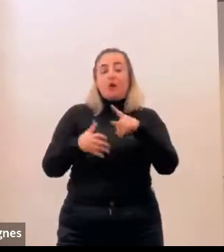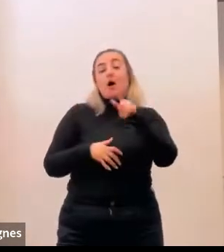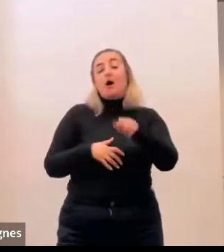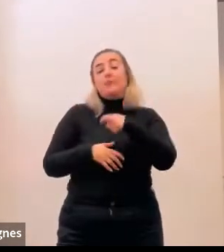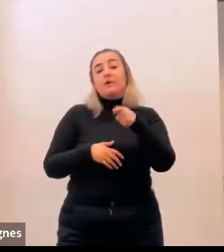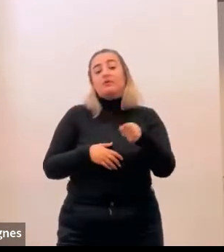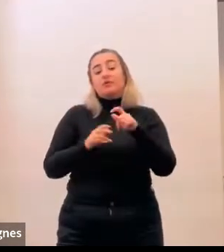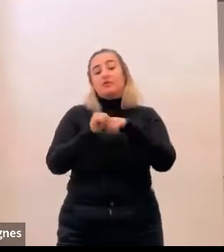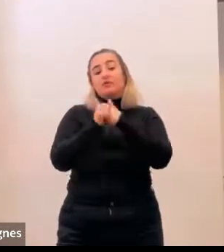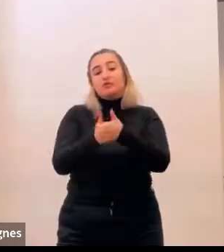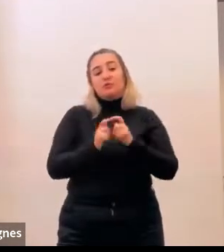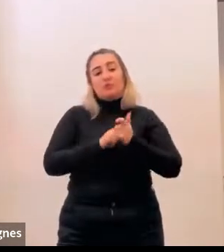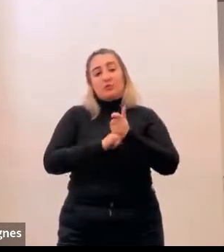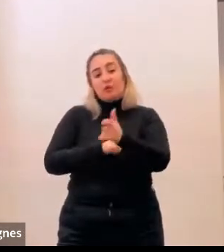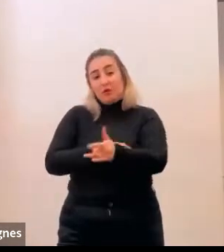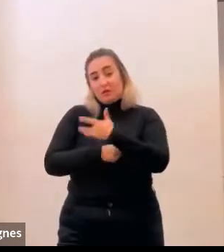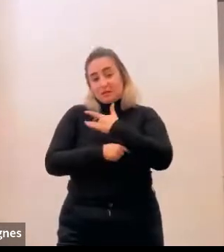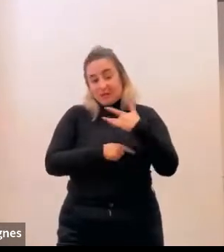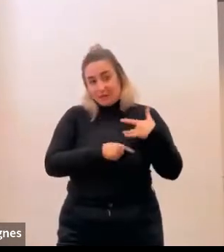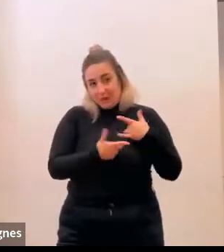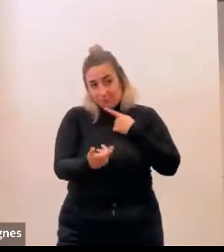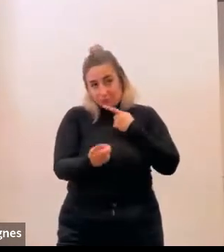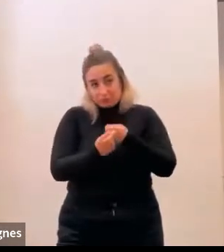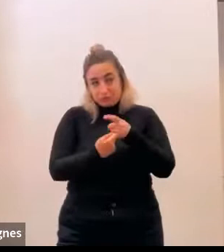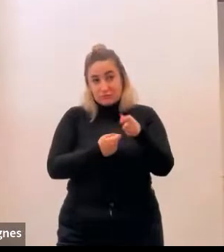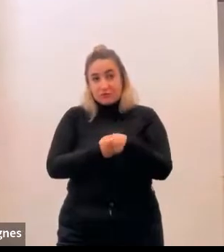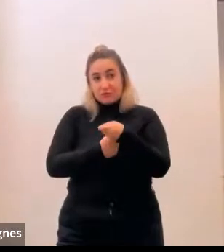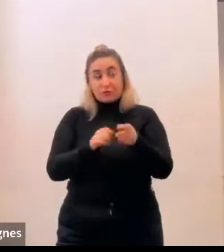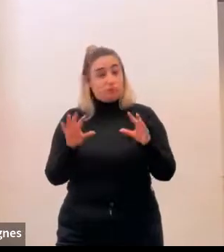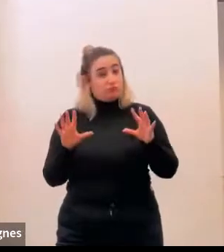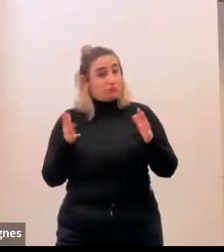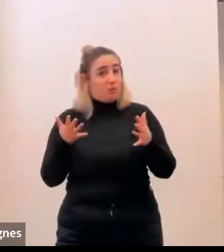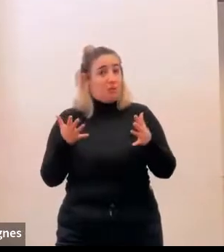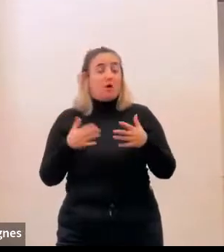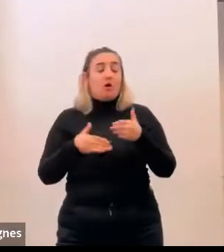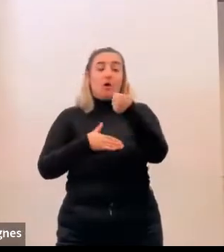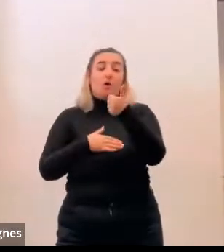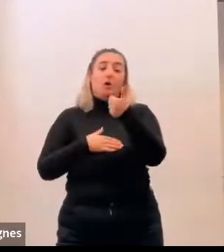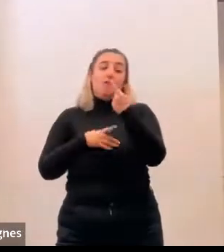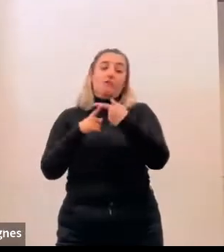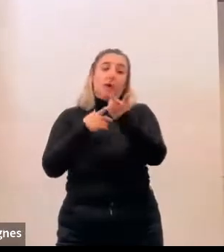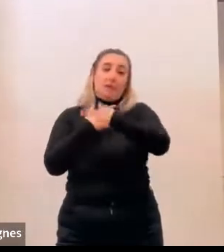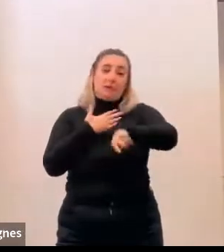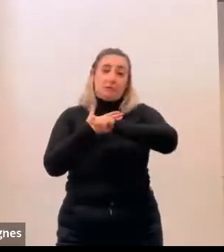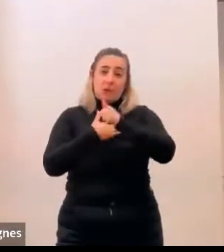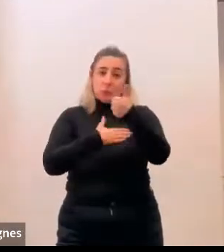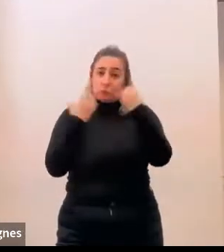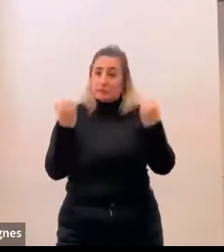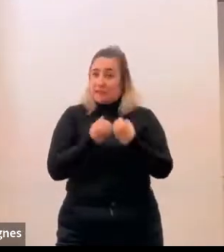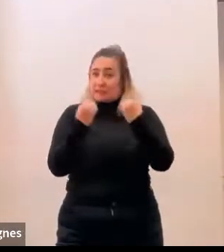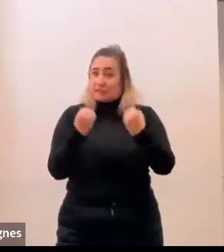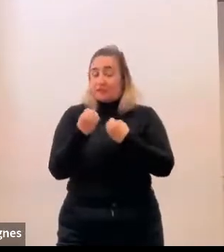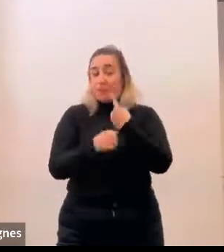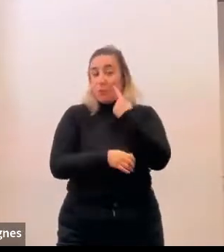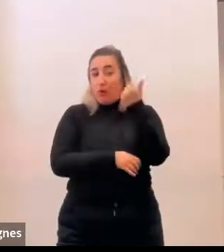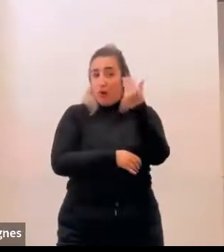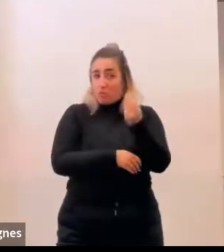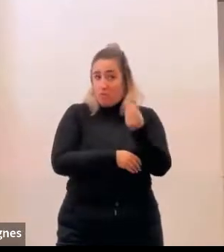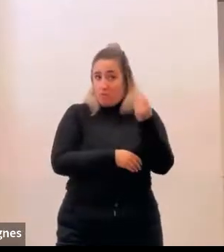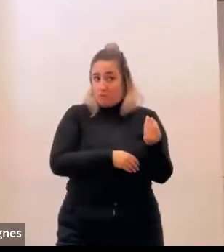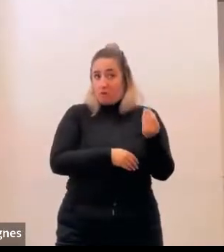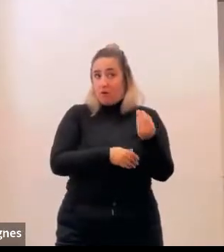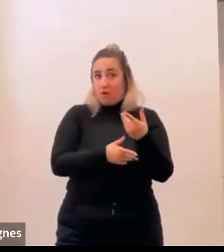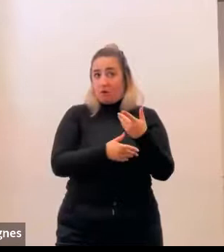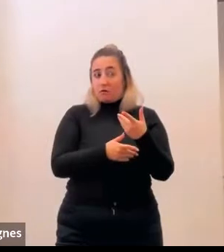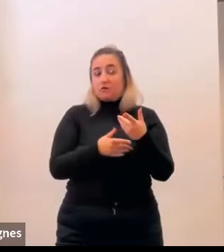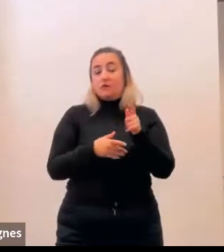adaptée au protocole sanitaire en vigueur sous forme d'une activité par semaine et par enfant en multipliant les